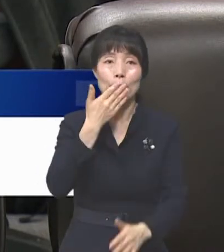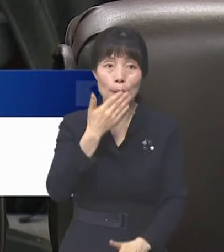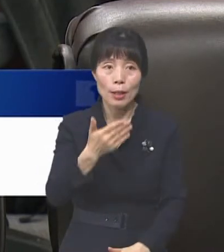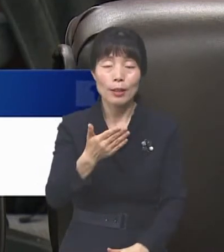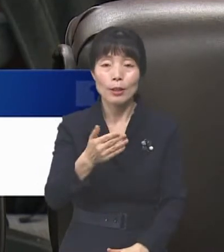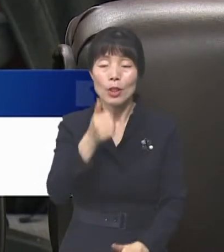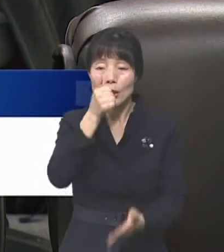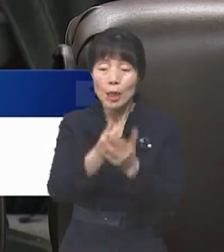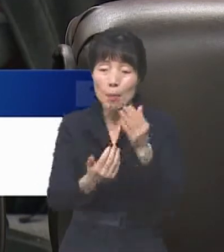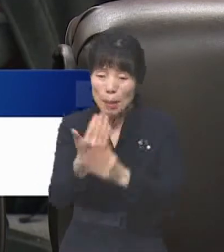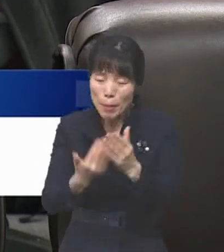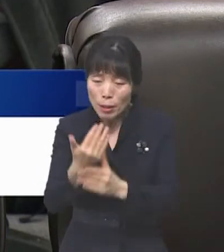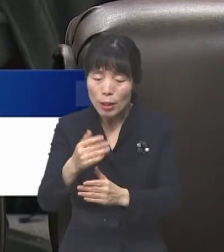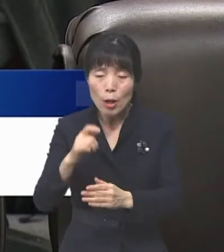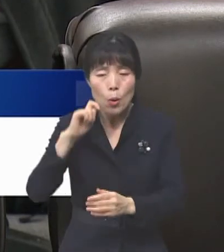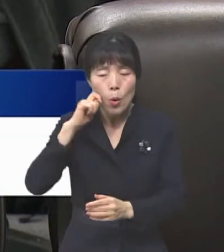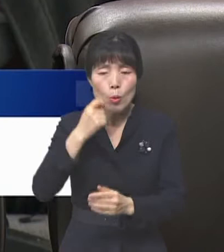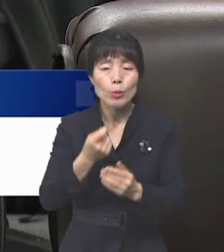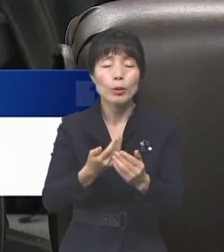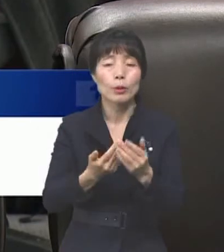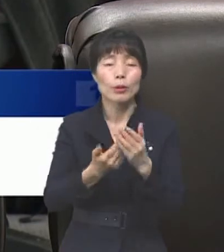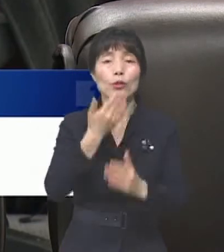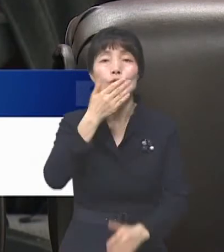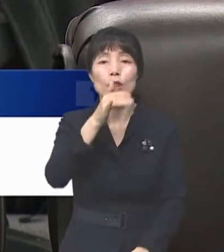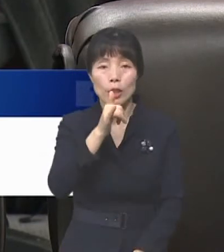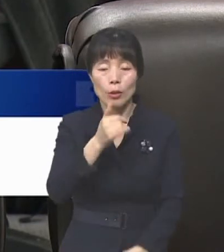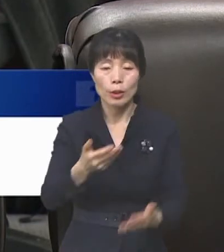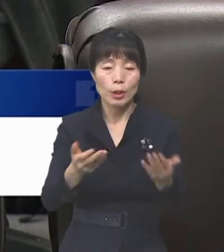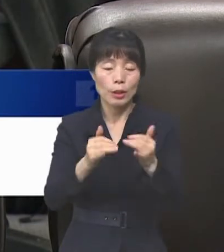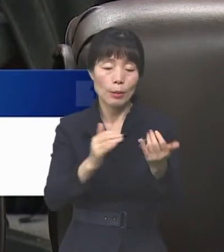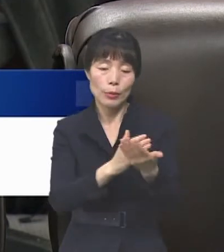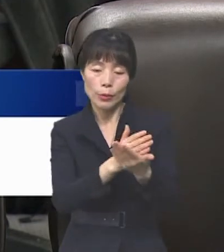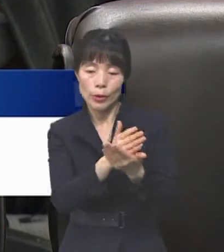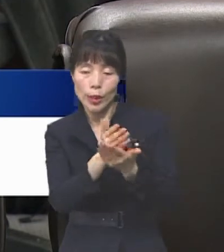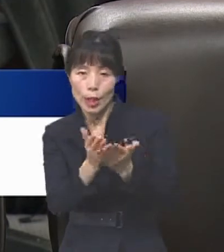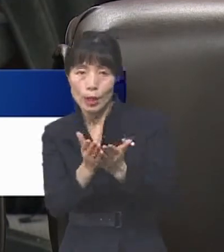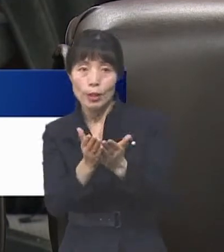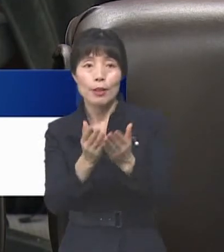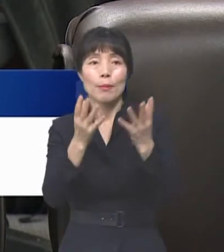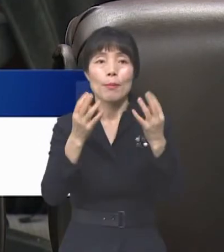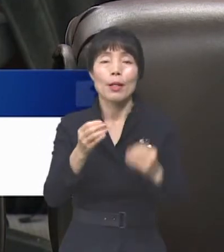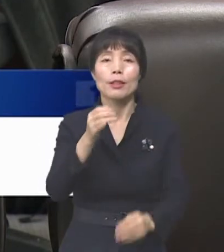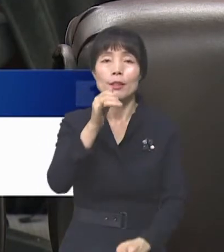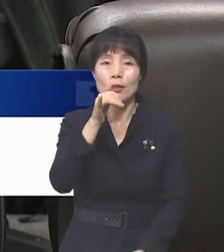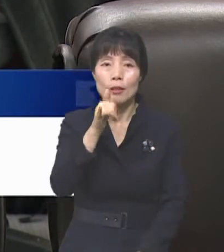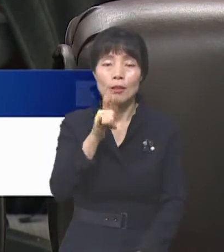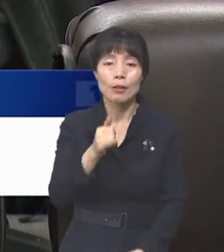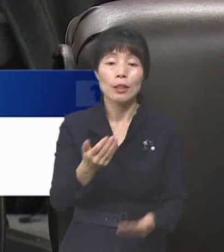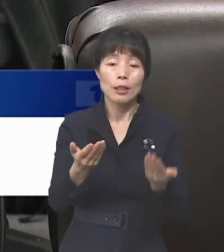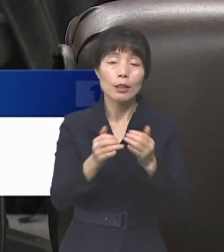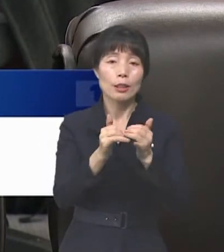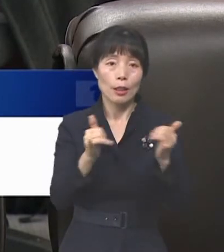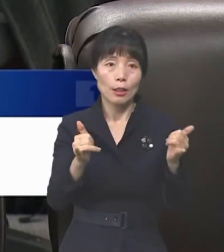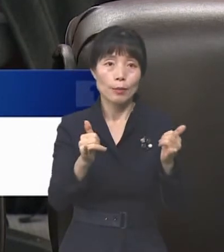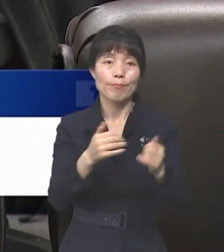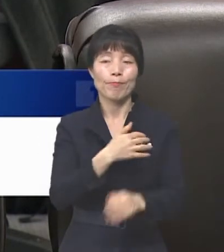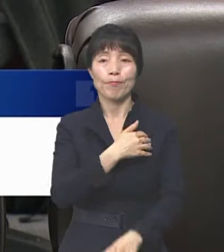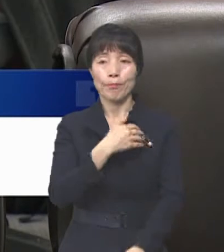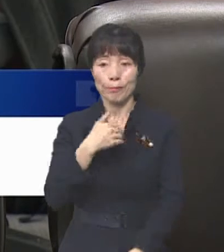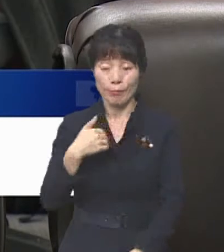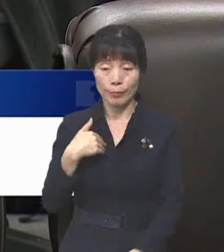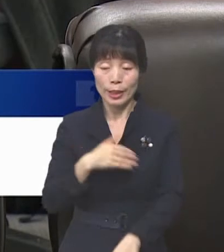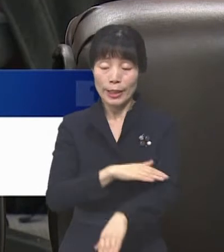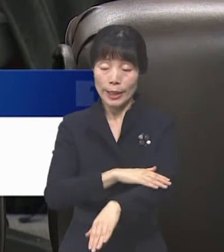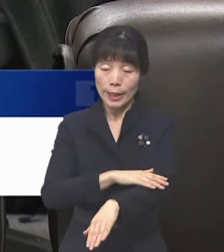여러 가지 취약하다는 생각이 있고요. 또 직원들도 워낙 다양한 구성들이 꽤 많습니다. 직원들이 그 충분히 역량을